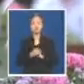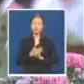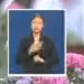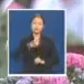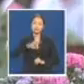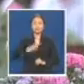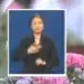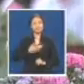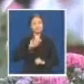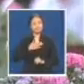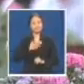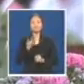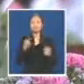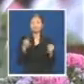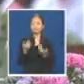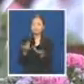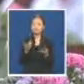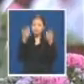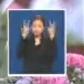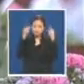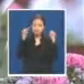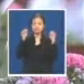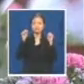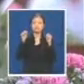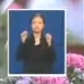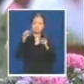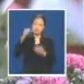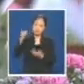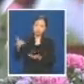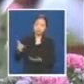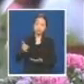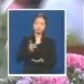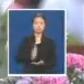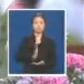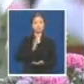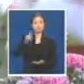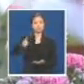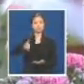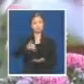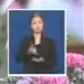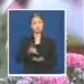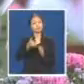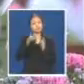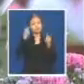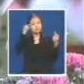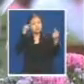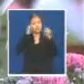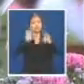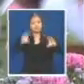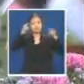างยิ่งที่พระท่านนายกรัฐมนตรีได้กรุณาให้เกียรติมามอบนโยบายของรัฐบ